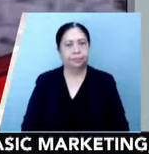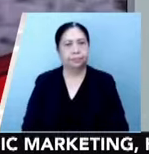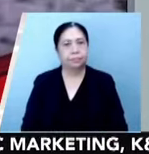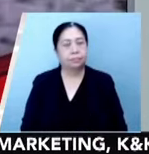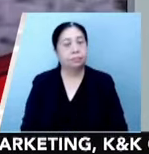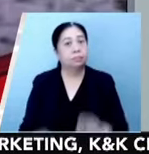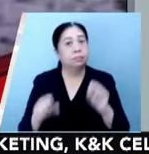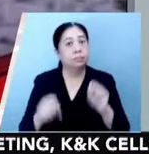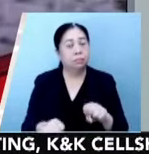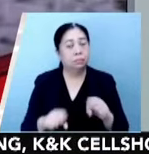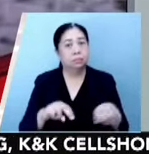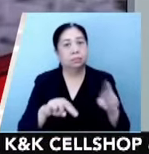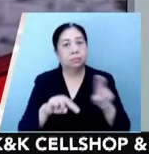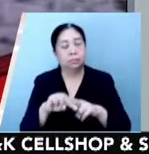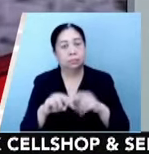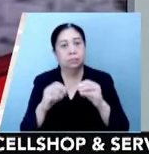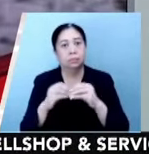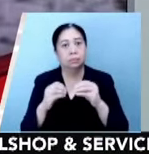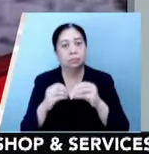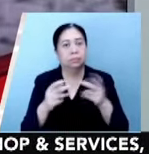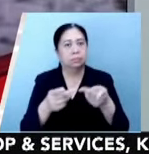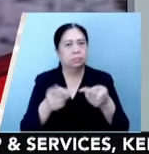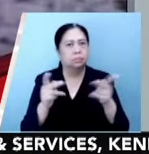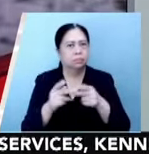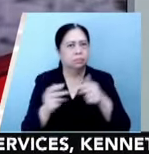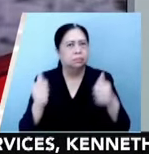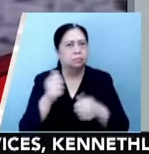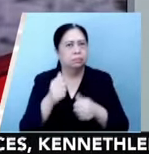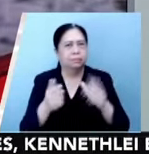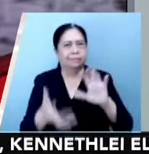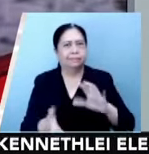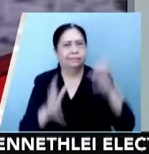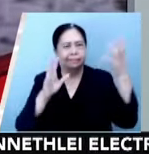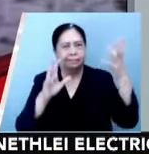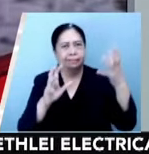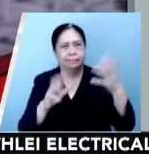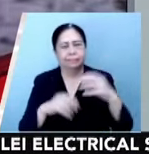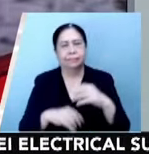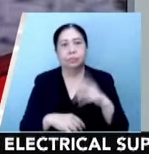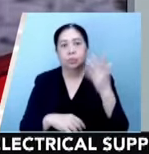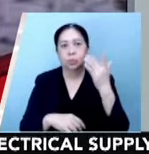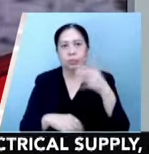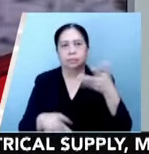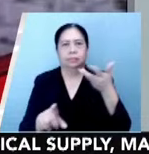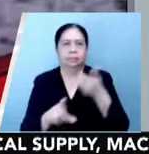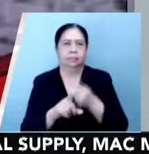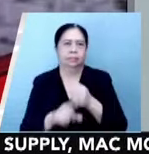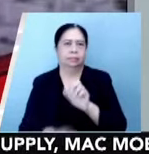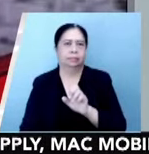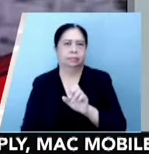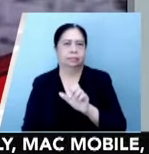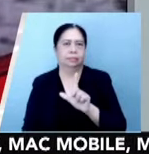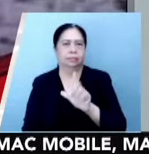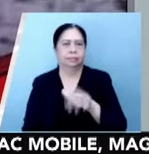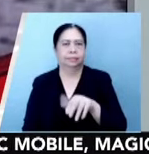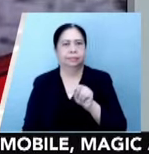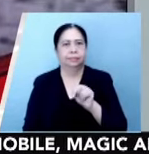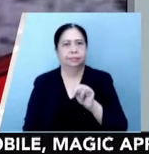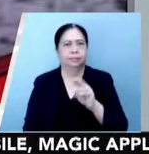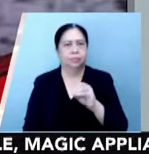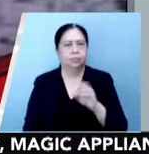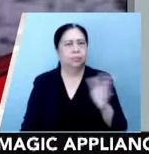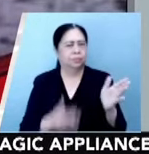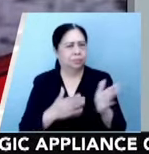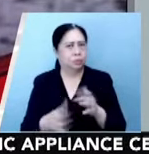Posibleng madagdagan pa mga lugar na nasa ilalim ng state of calamity dahil sa epekto ng El Nino. Nagbabalak na rin